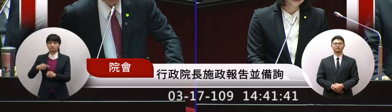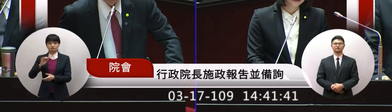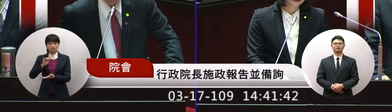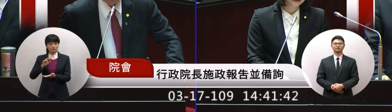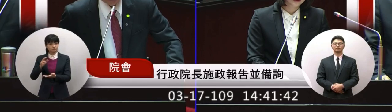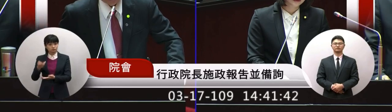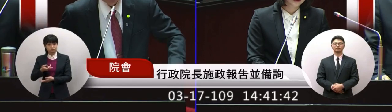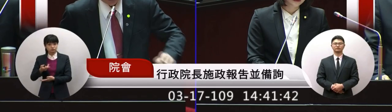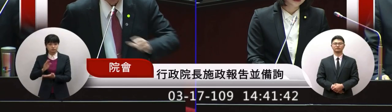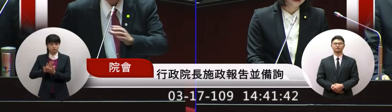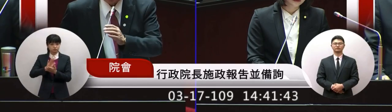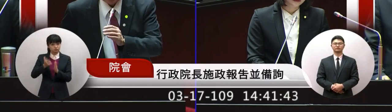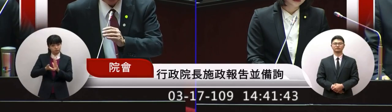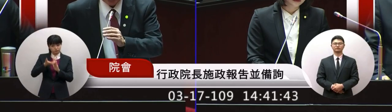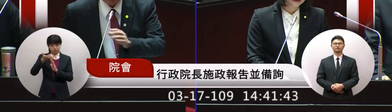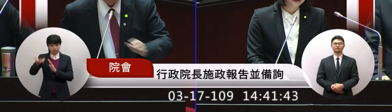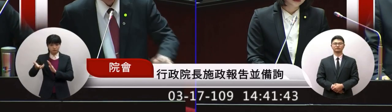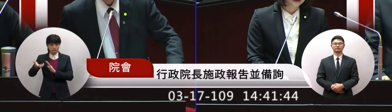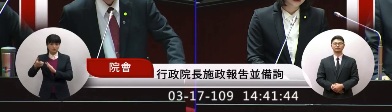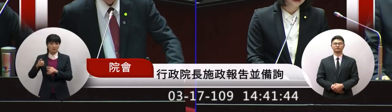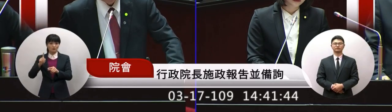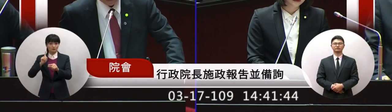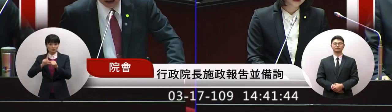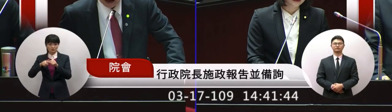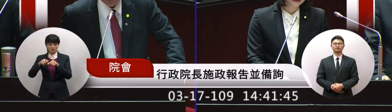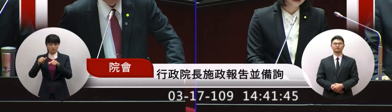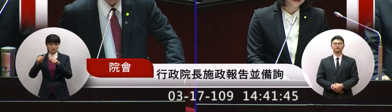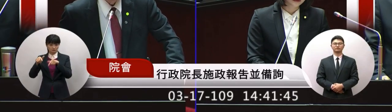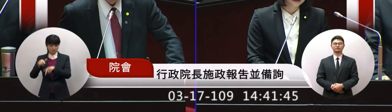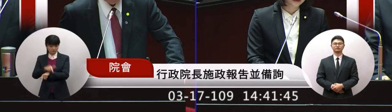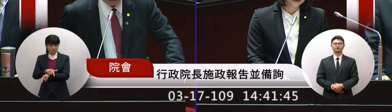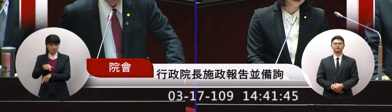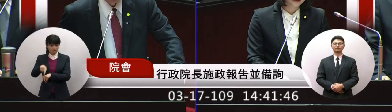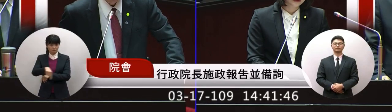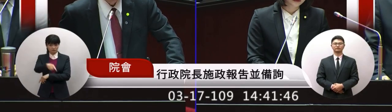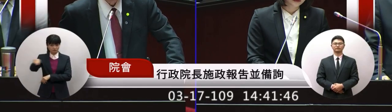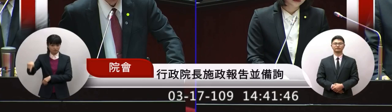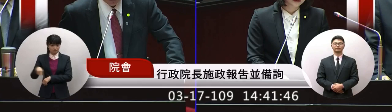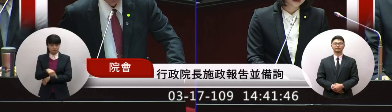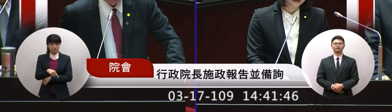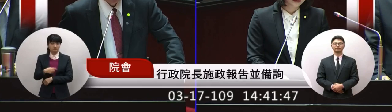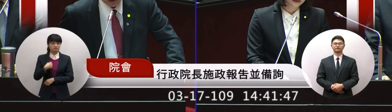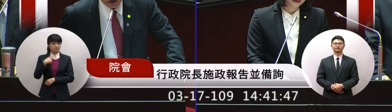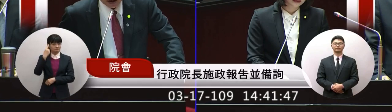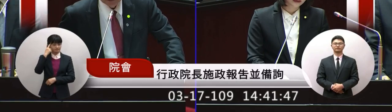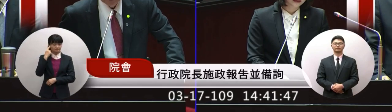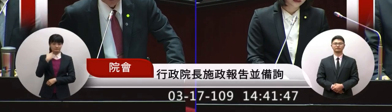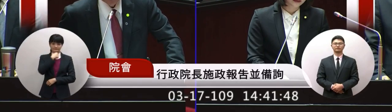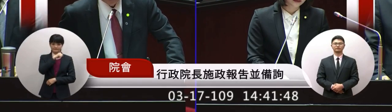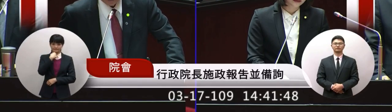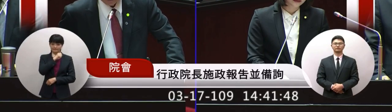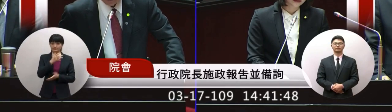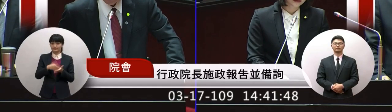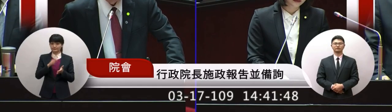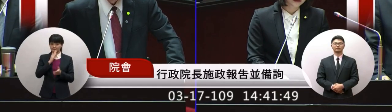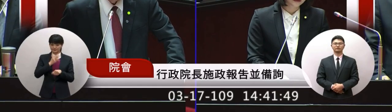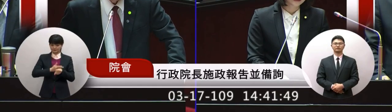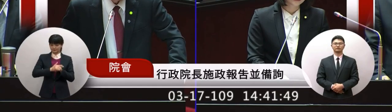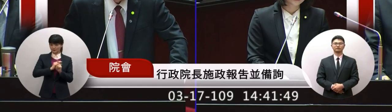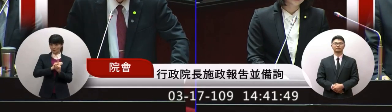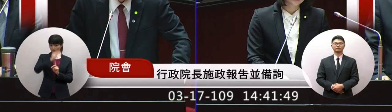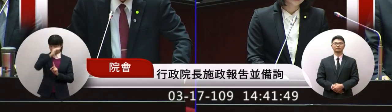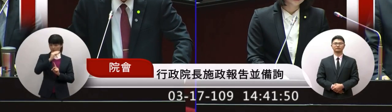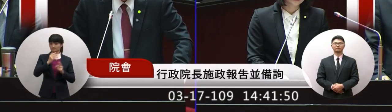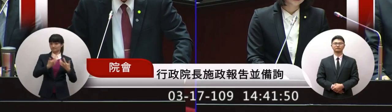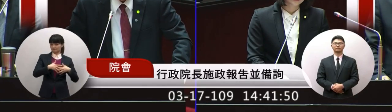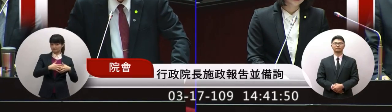布局。那这样的话，台湾重新被定位为高阶的制造中心。那可以看到，